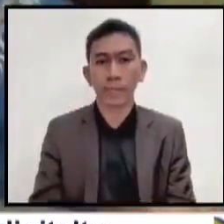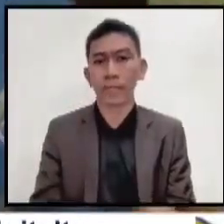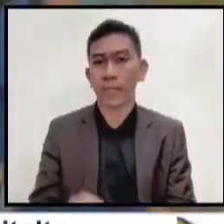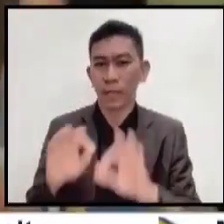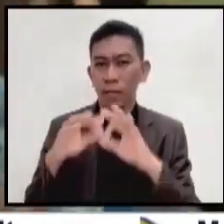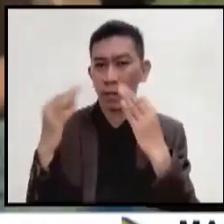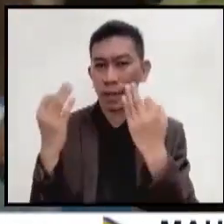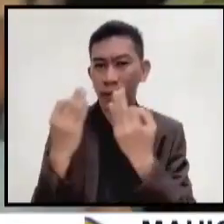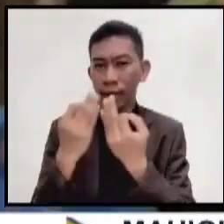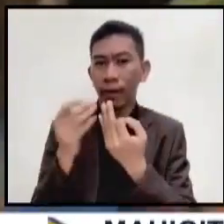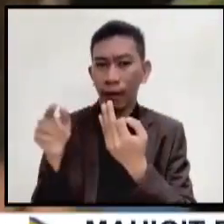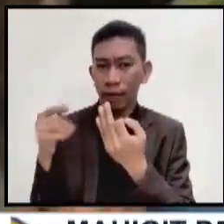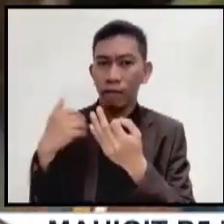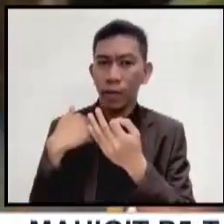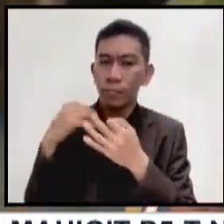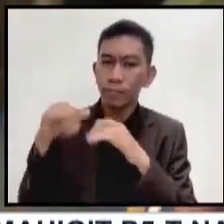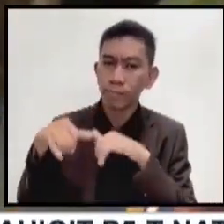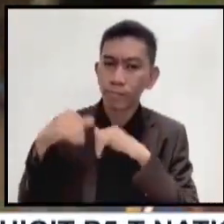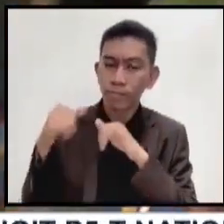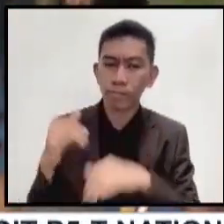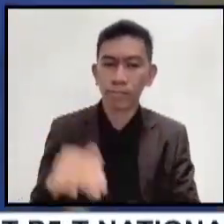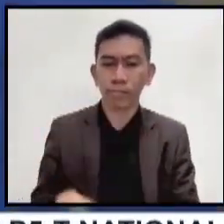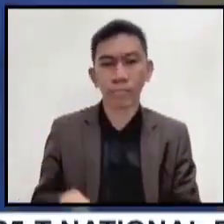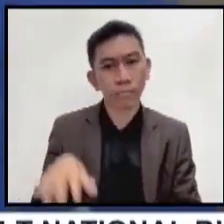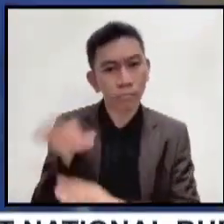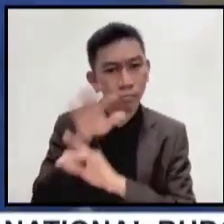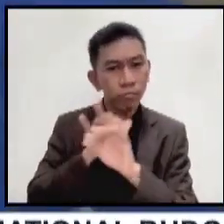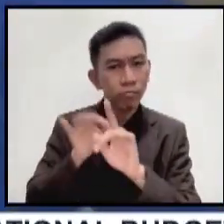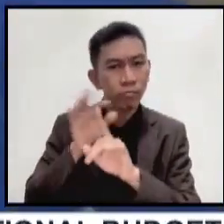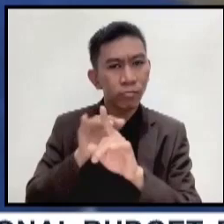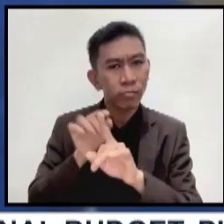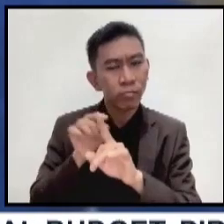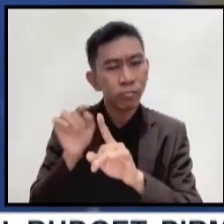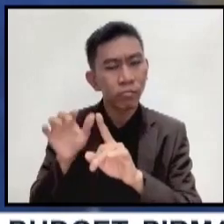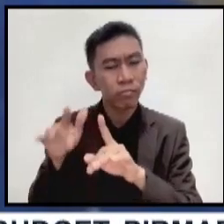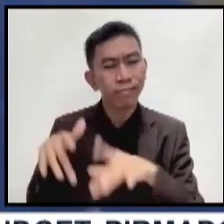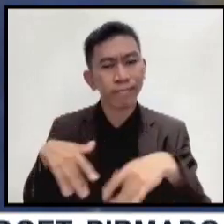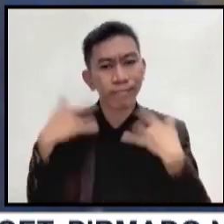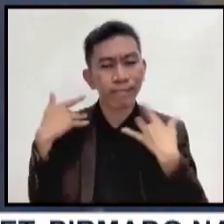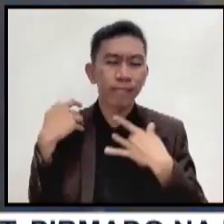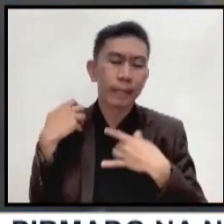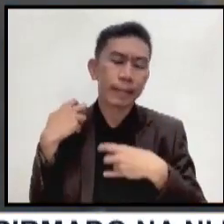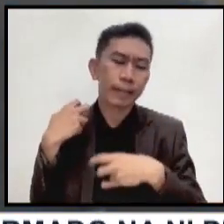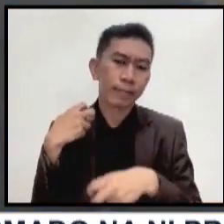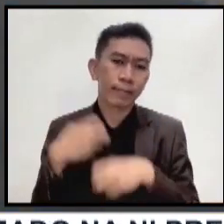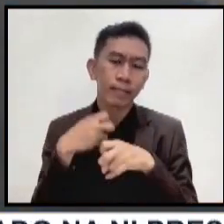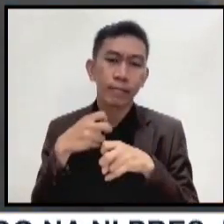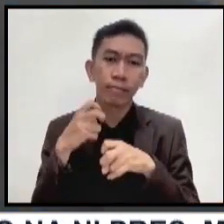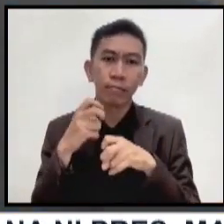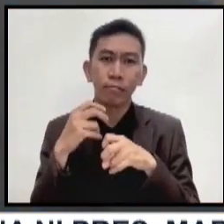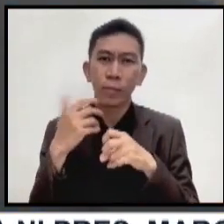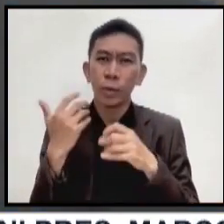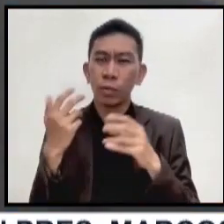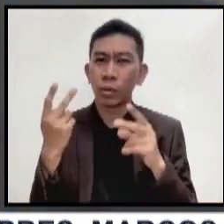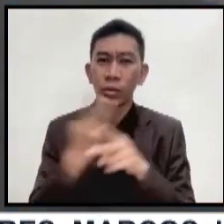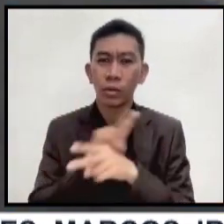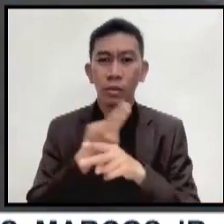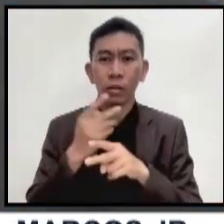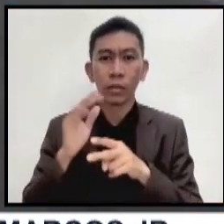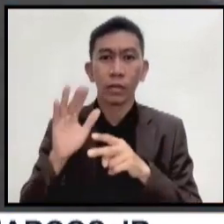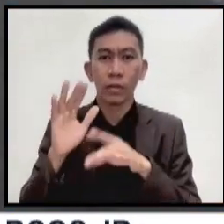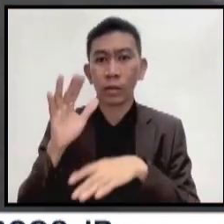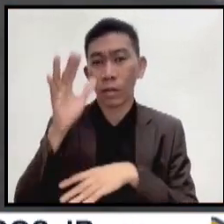Hindi maikakaila ang hirap ng kanilang pamumuhay. Lalo pa itong tumindi nang pumanaw ang ama ng tahanan nitong Agosto